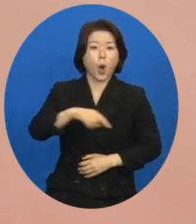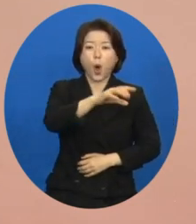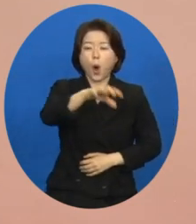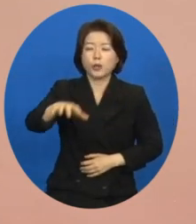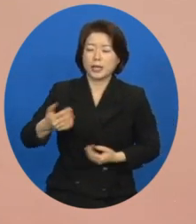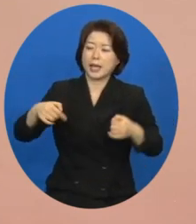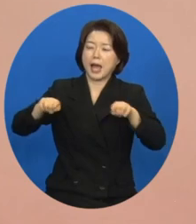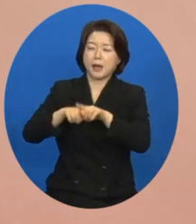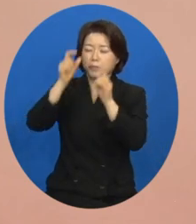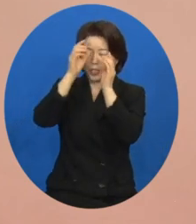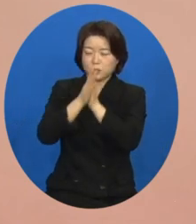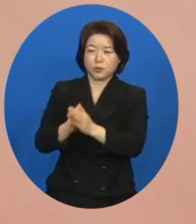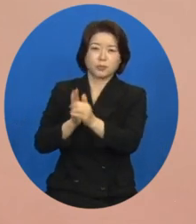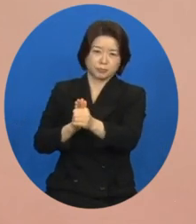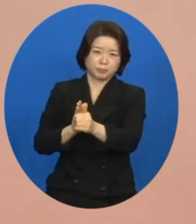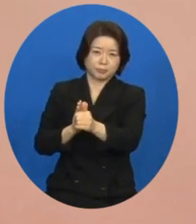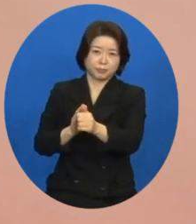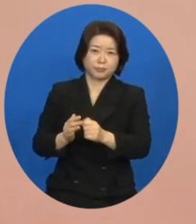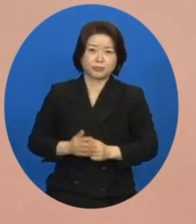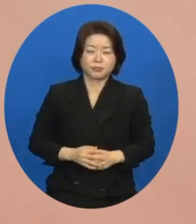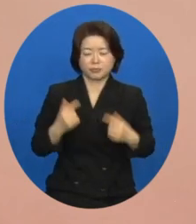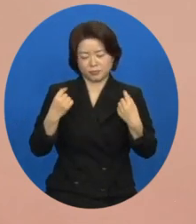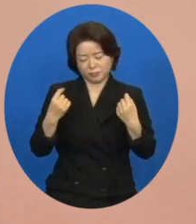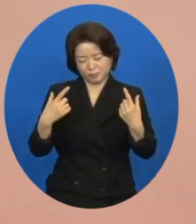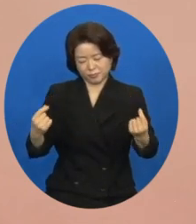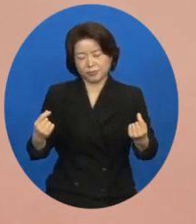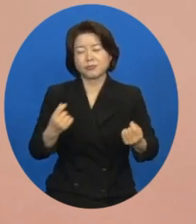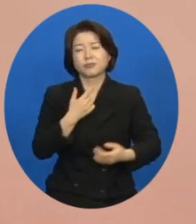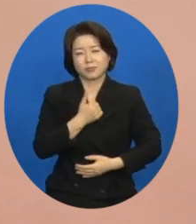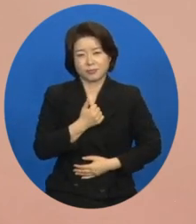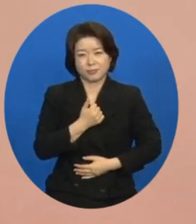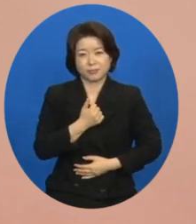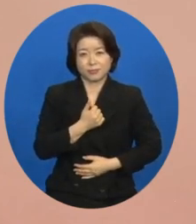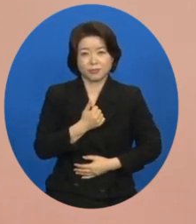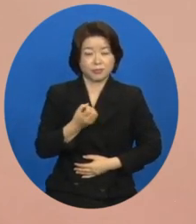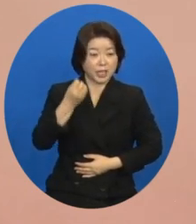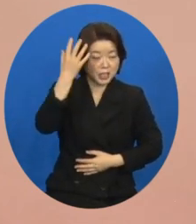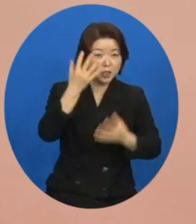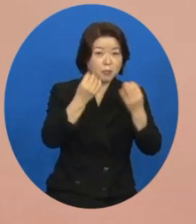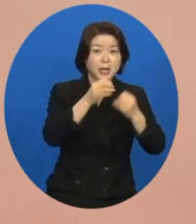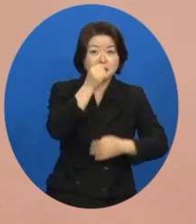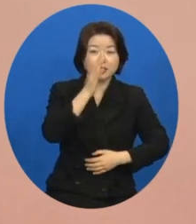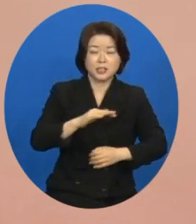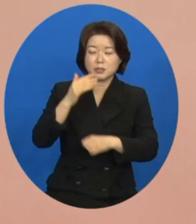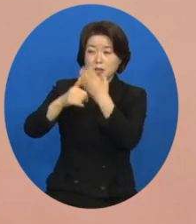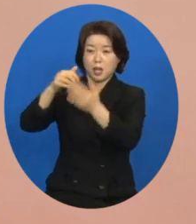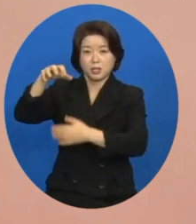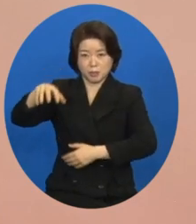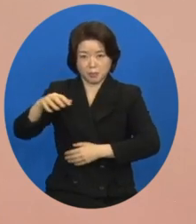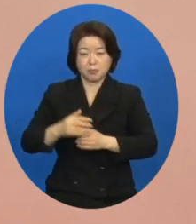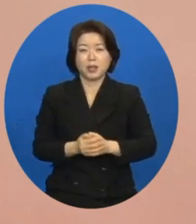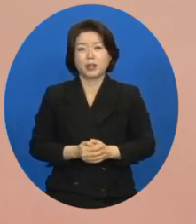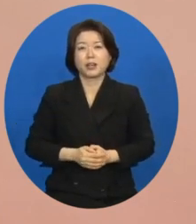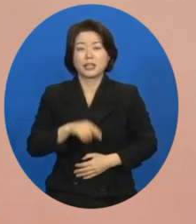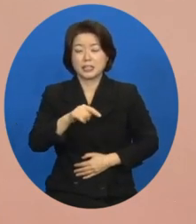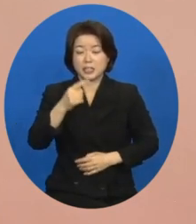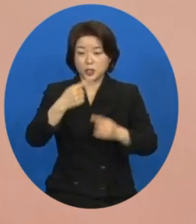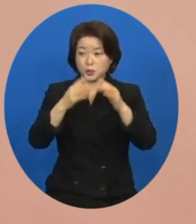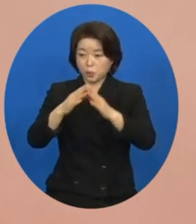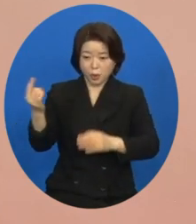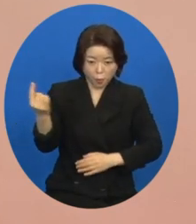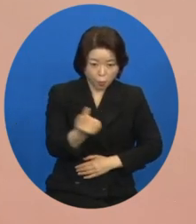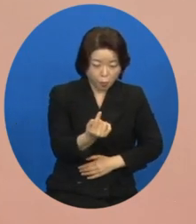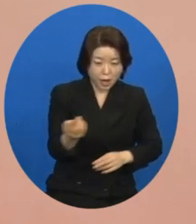기도하기로 변함없이 해왔습니다. 잊을 때도 안 있었지만 그래도 하나님 앞에 또 이 교회 왔을